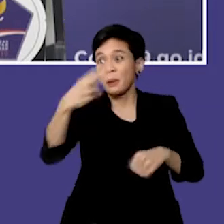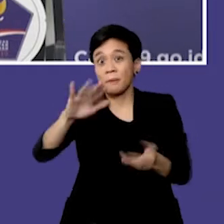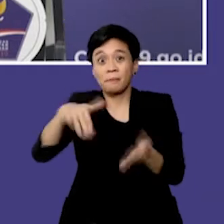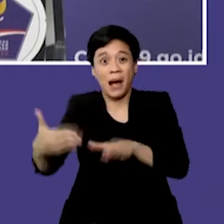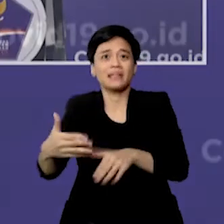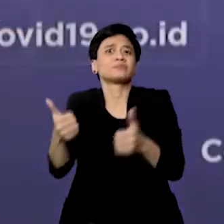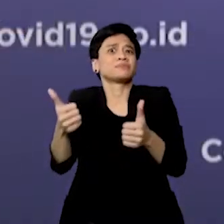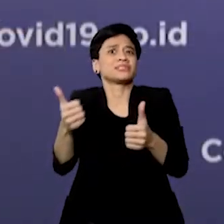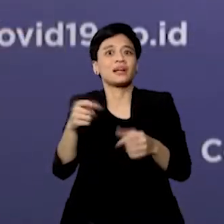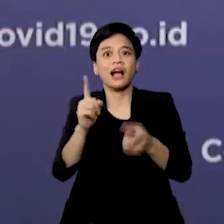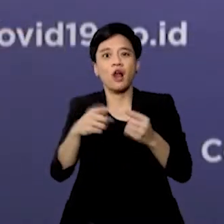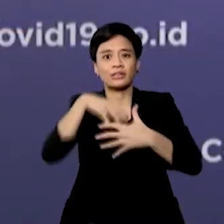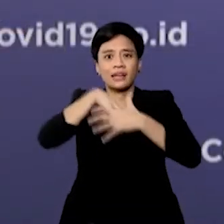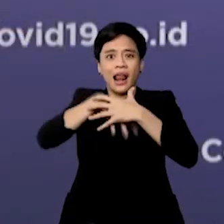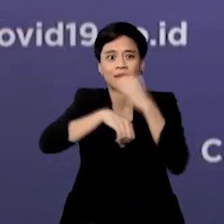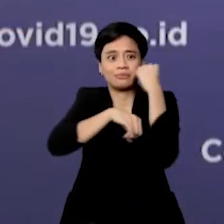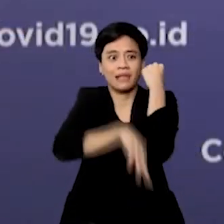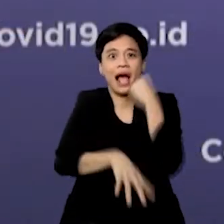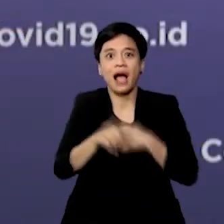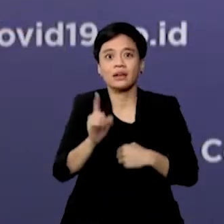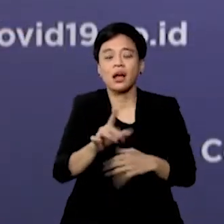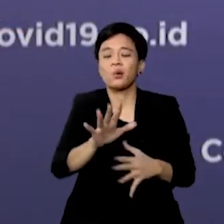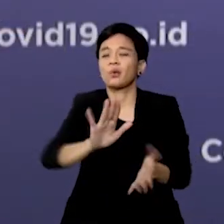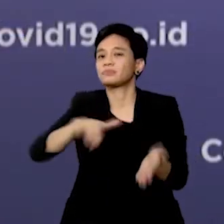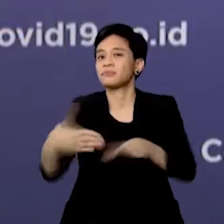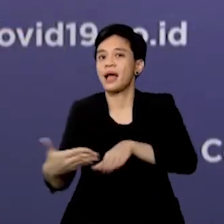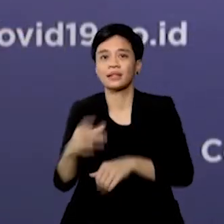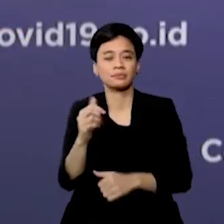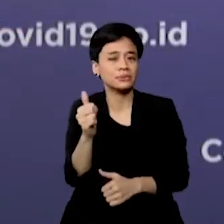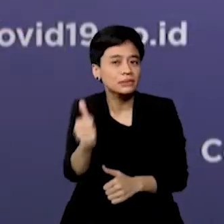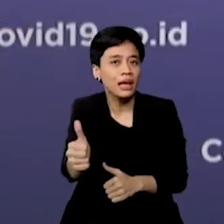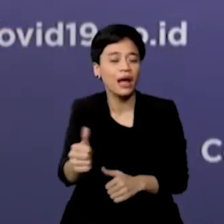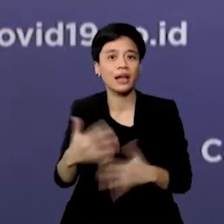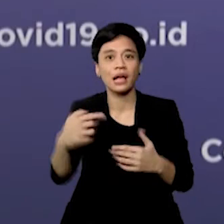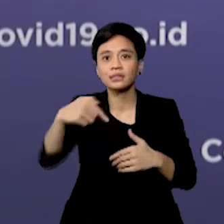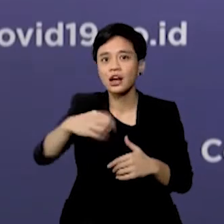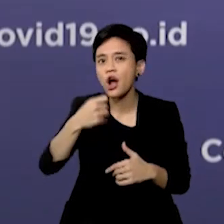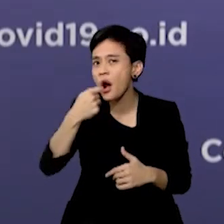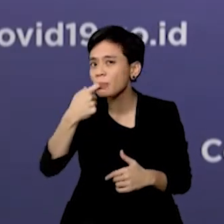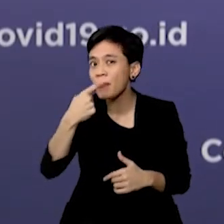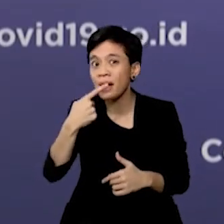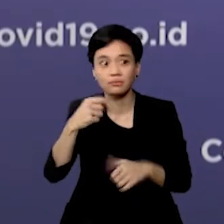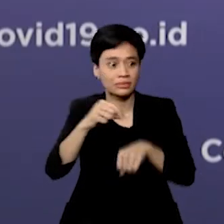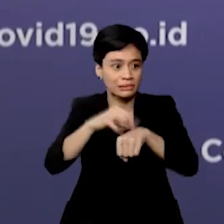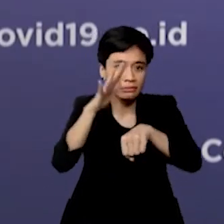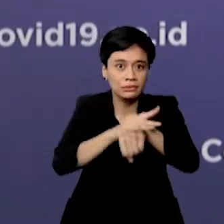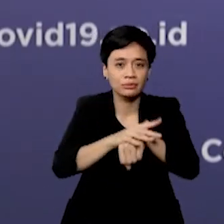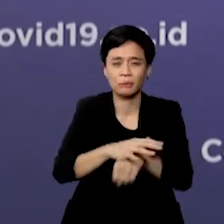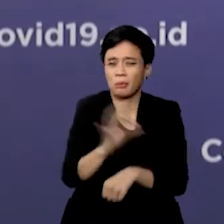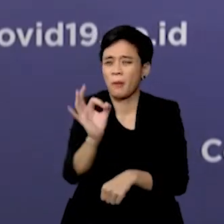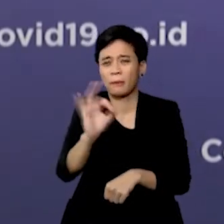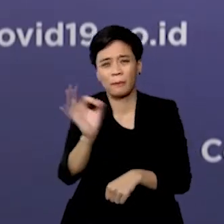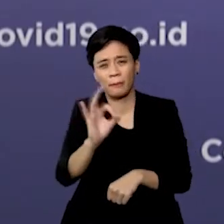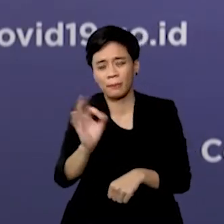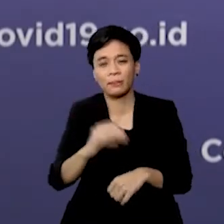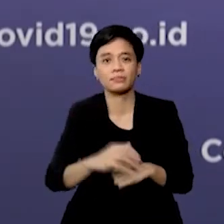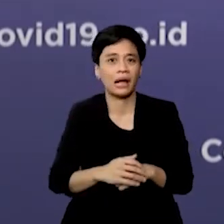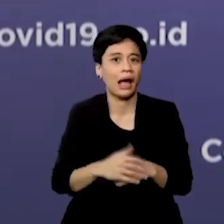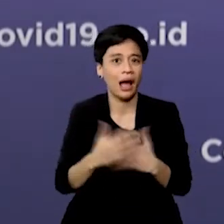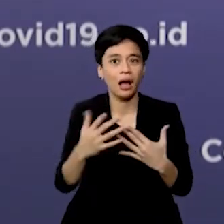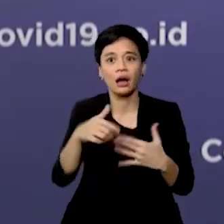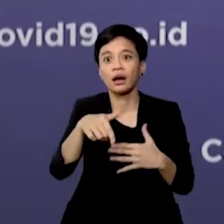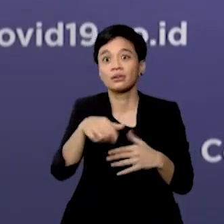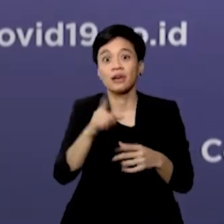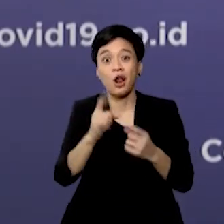mengalami shock karena perdarahan. Hingga saat ini, belum ada obat spesifik untuk menyembuhkan DBD. Pemberian obat hanya